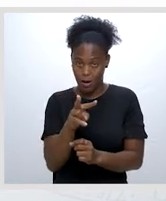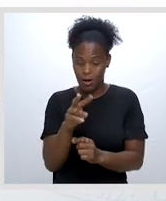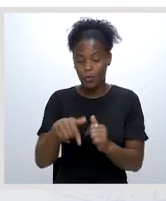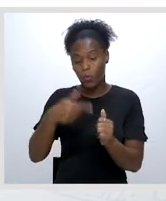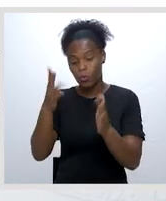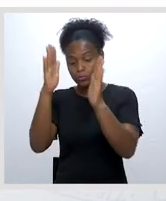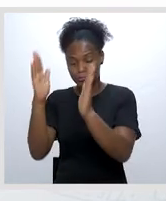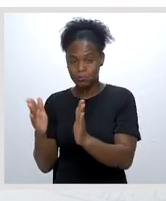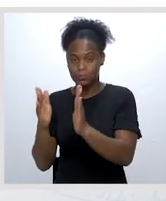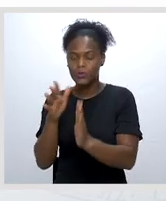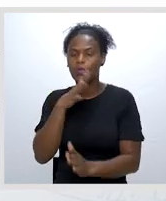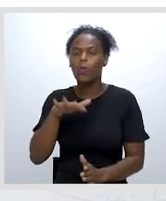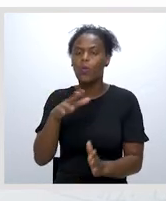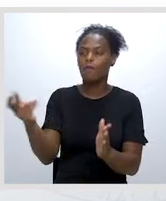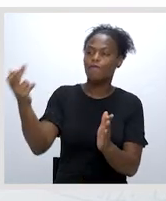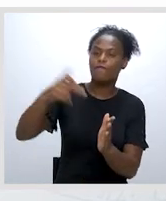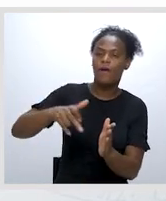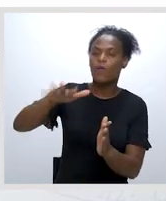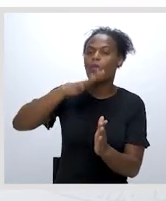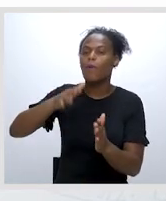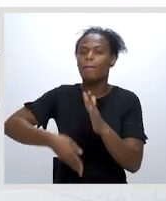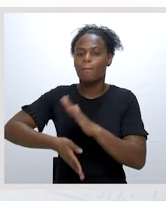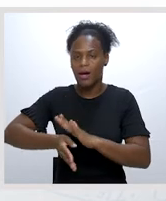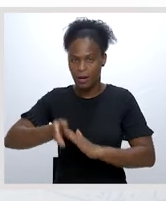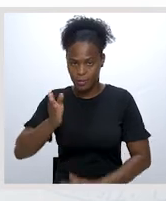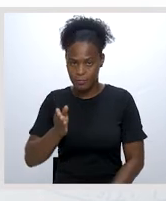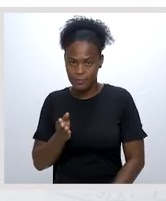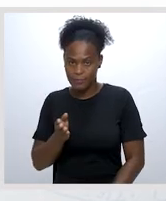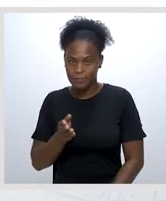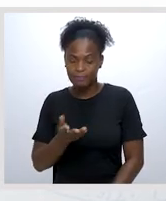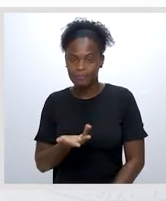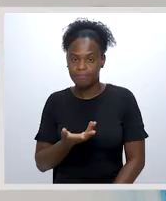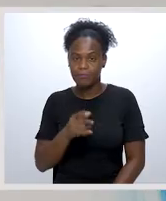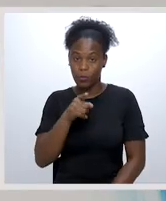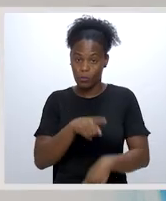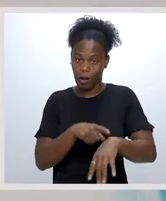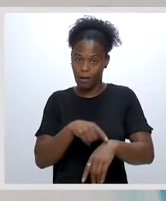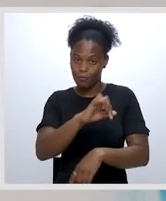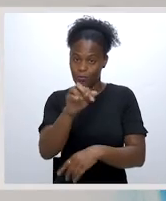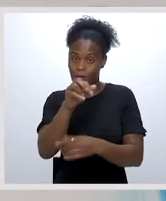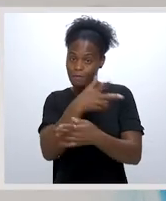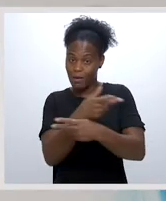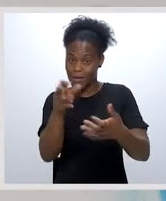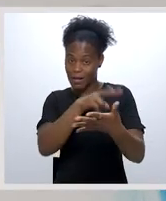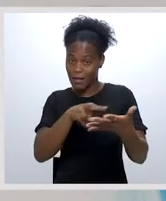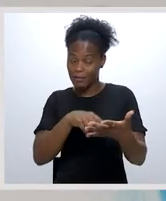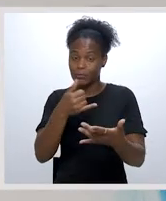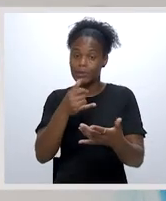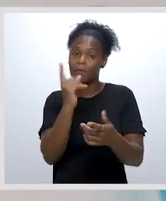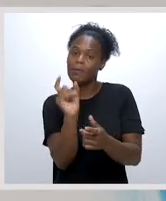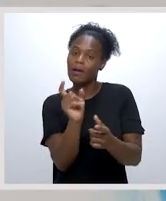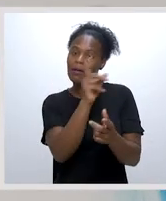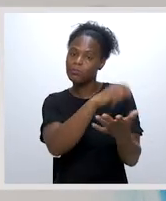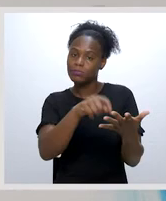Et de l'autre côté, d'où l'on vient, d'où l'on part. Prends le temps de lire ces phrases et